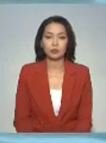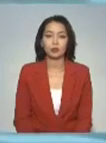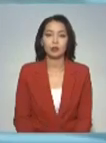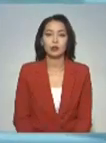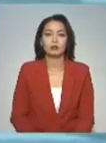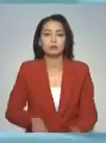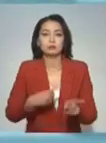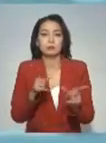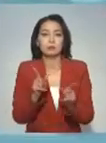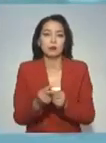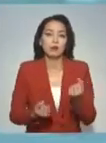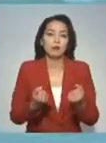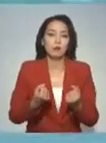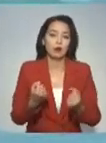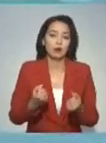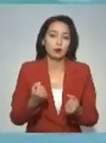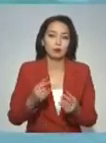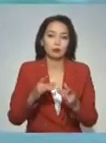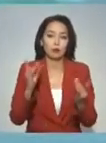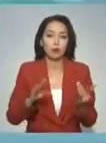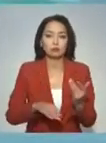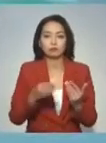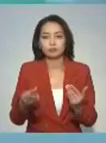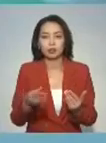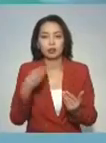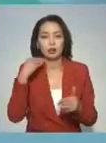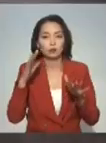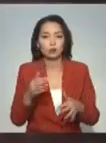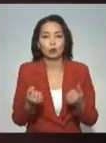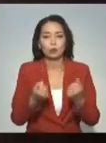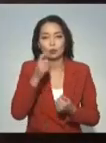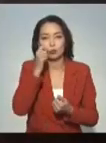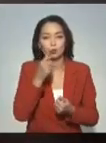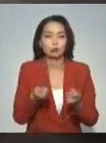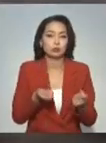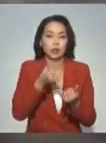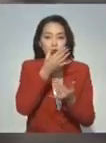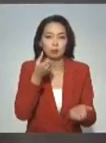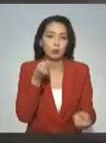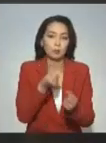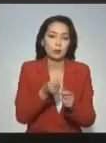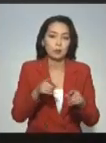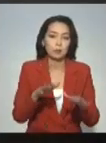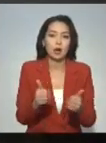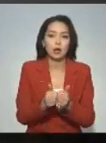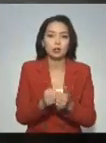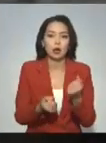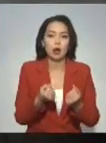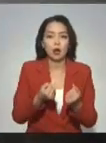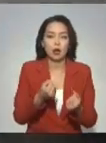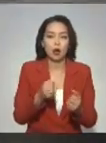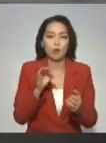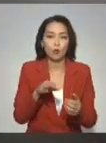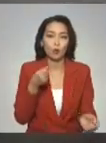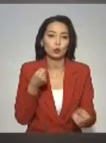Внедорожник вместе с водителем слетел с моста в Актобе. Мужчина не справился с управлением и столкнулся с проезжающим рядом авто. От удара машина